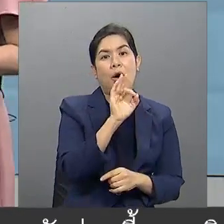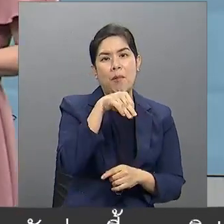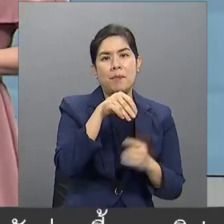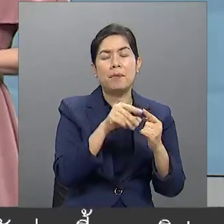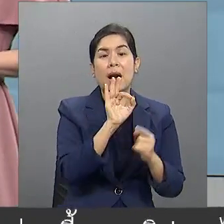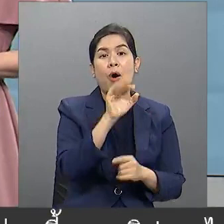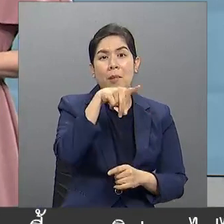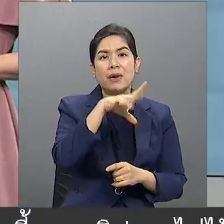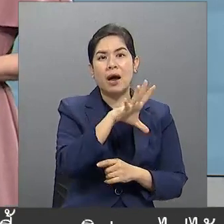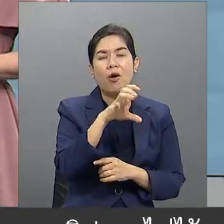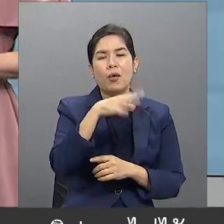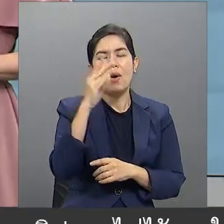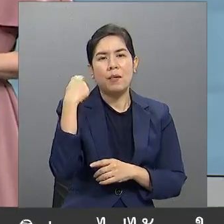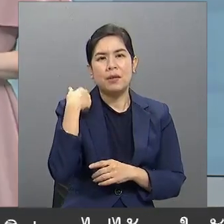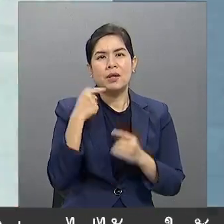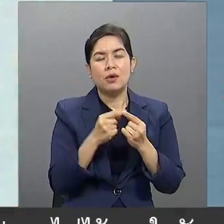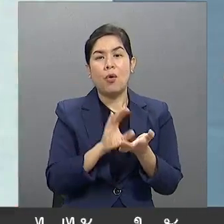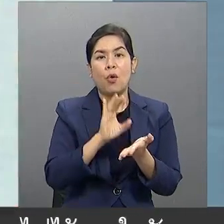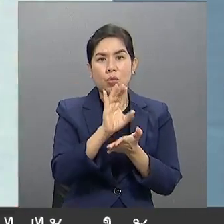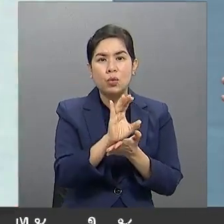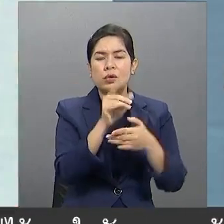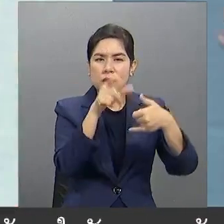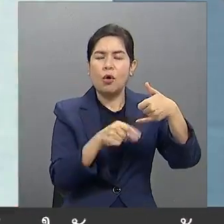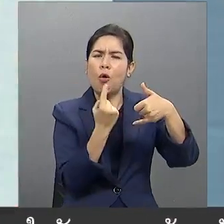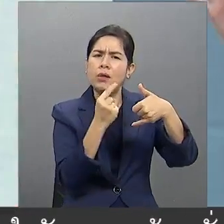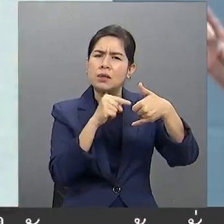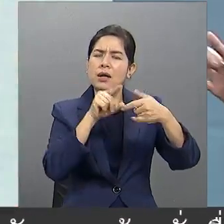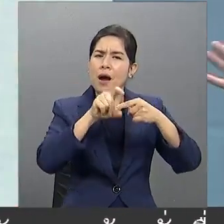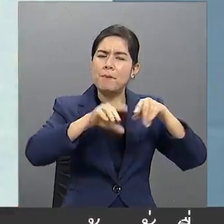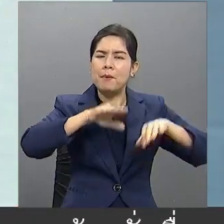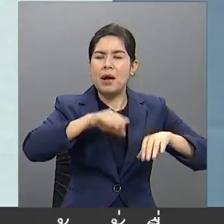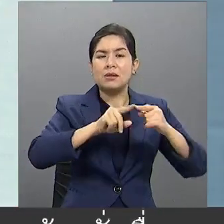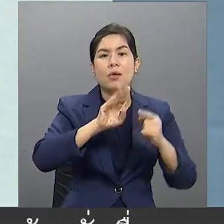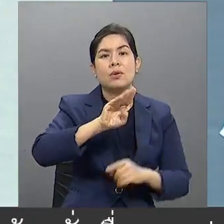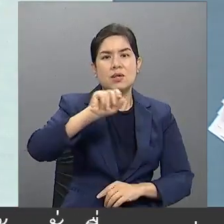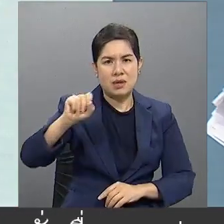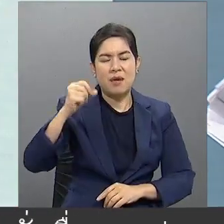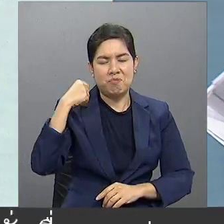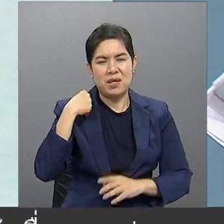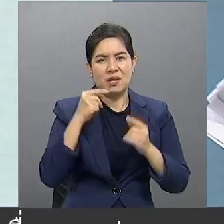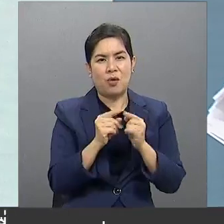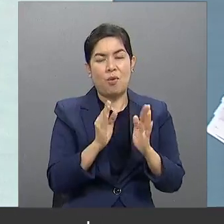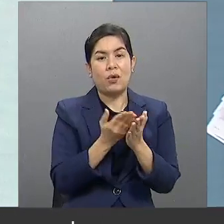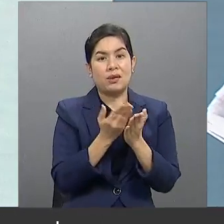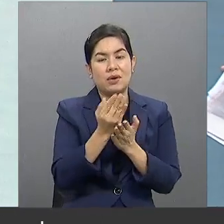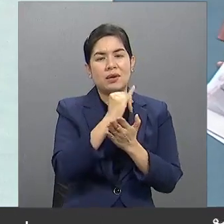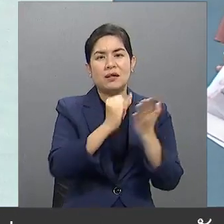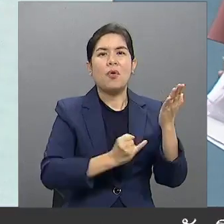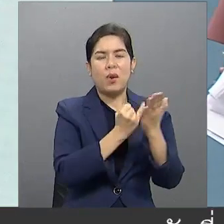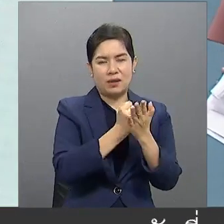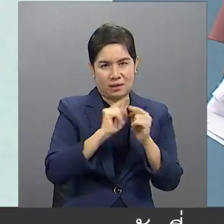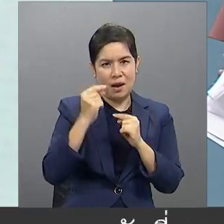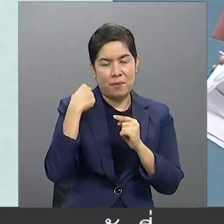ยอดลงทุนเฉลี่ยประมาณคนละ 4แสนกว่าบาทนะคะคนซื้อมาจากทุกจังหวัดทั่วประเทศภาคกรุงเทพมากหน่อย